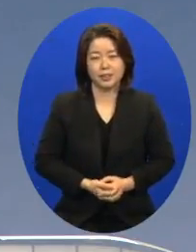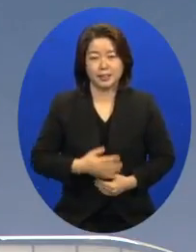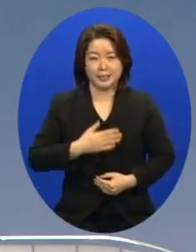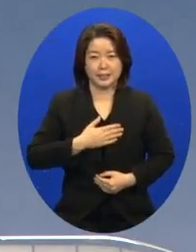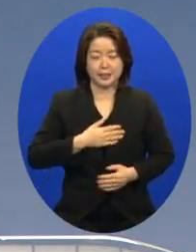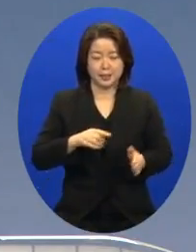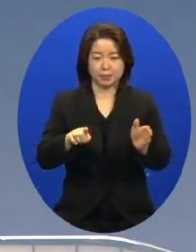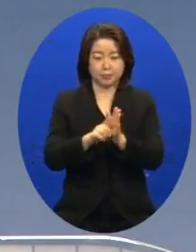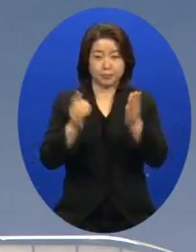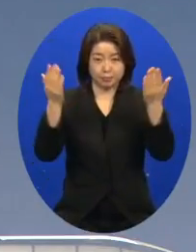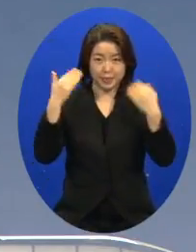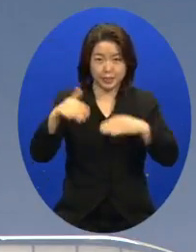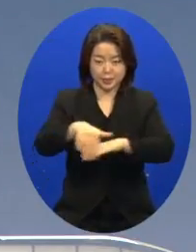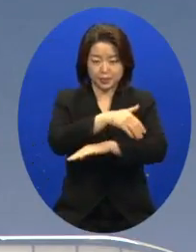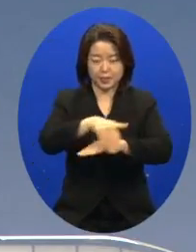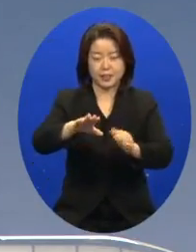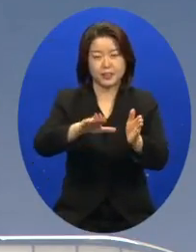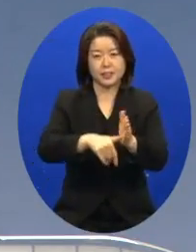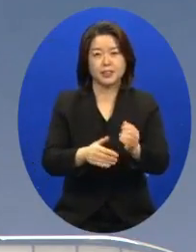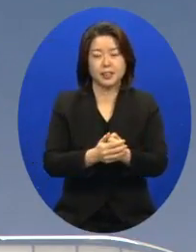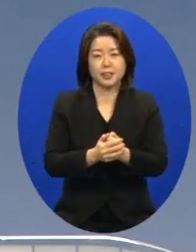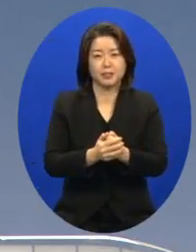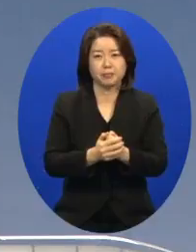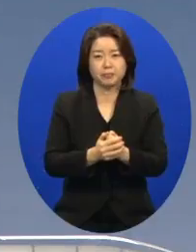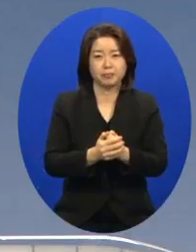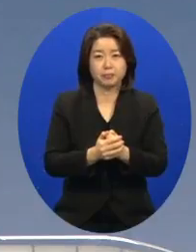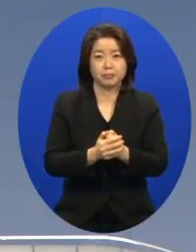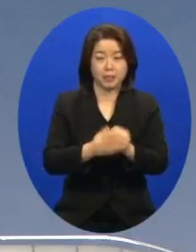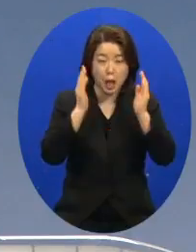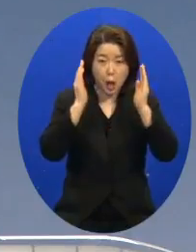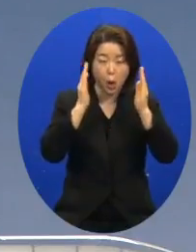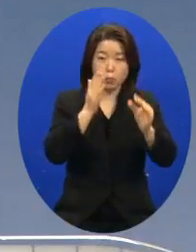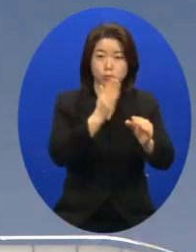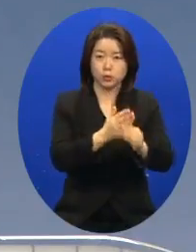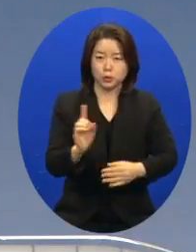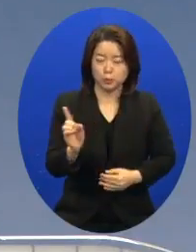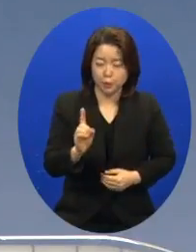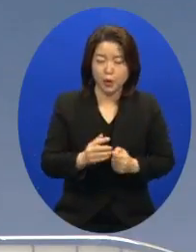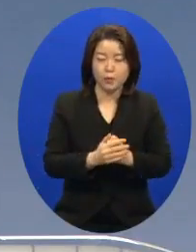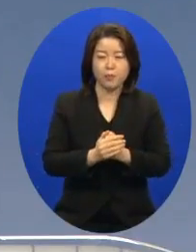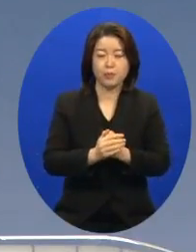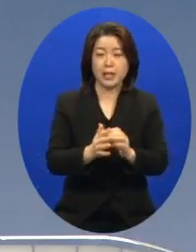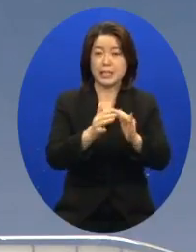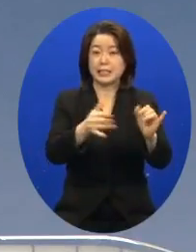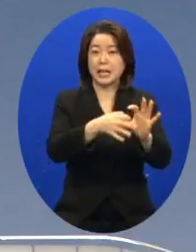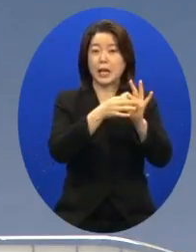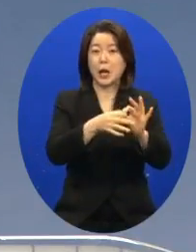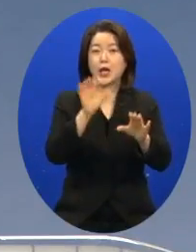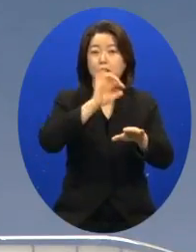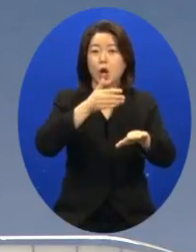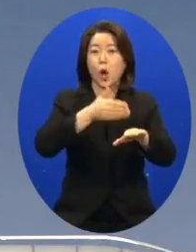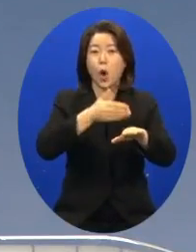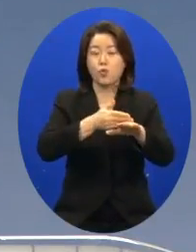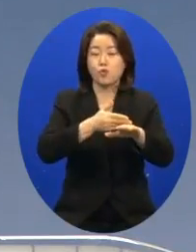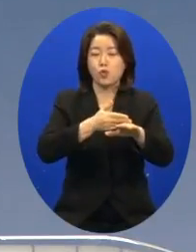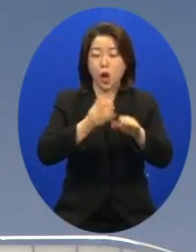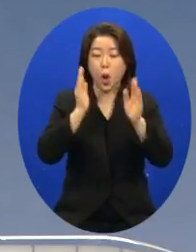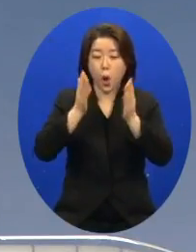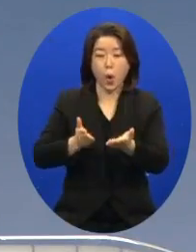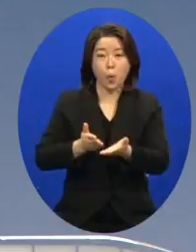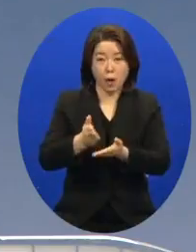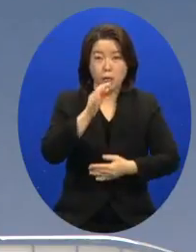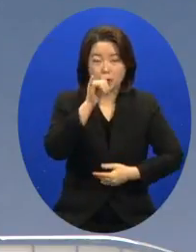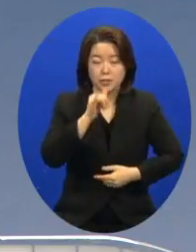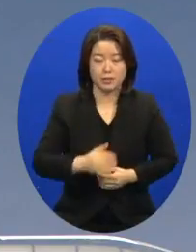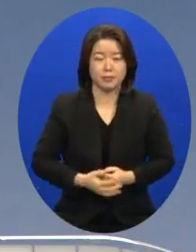제가 신학교 다닐 때 에 숲 아 중에 인간관계 훈련 이라는 과목이 있었습니다